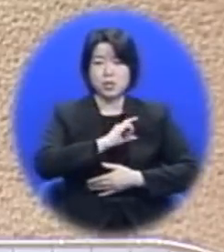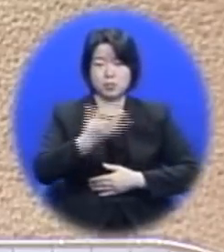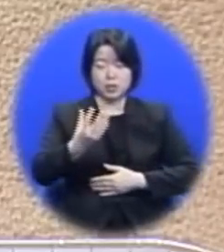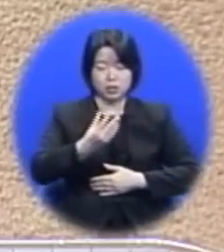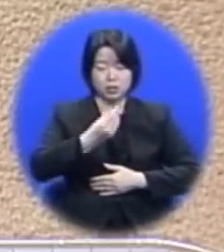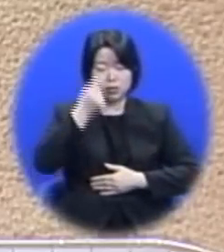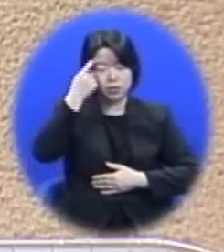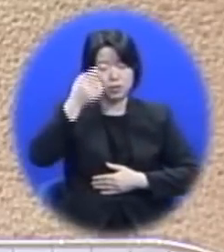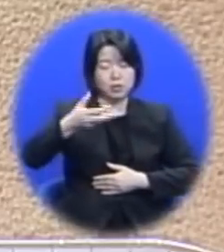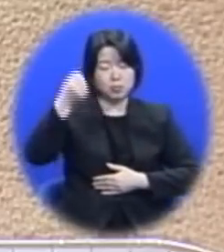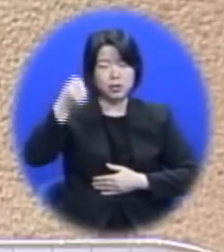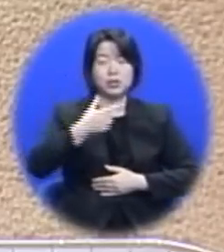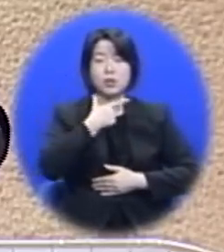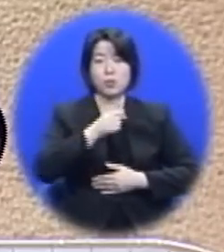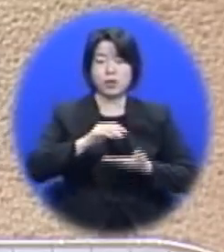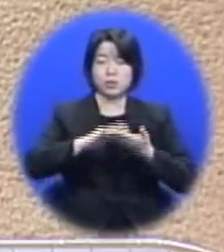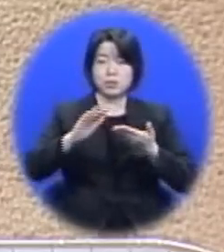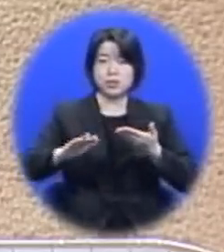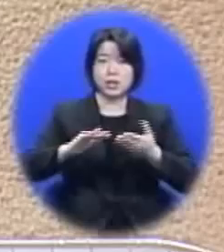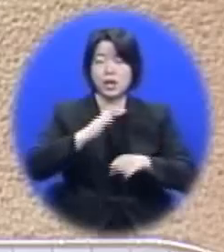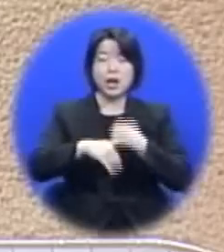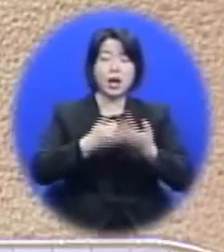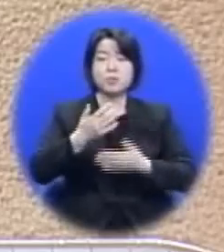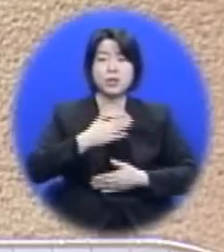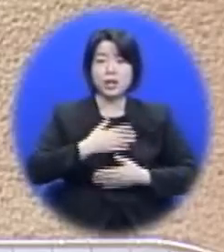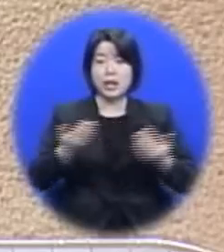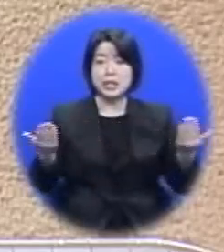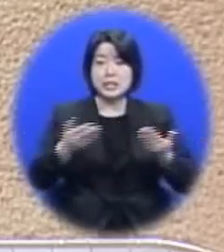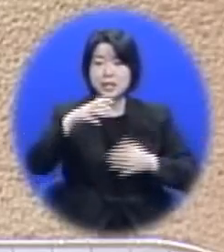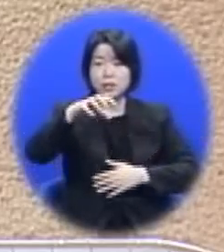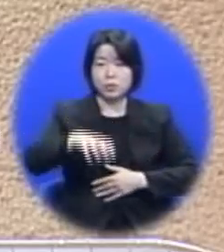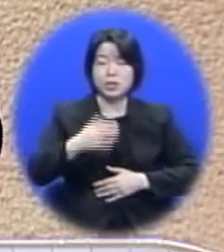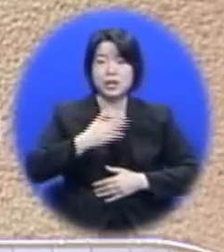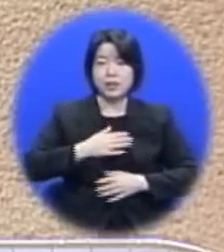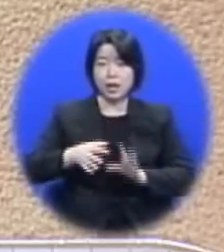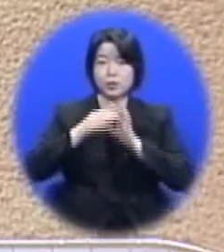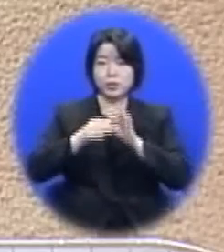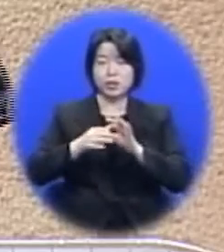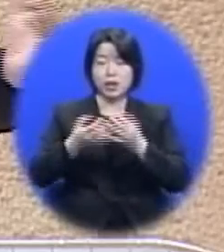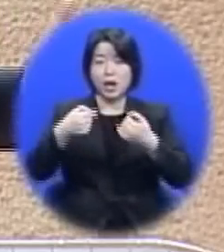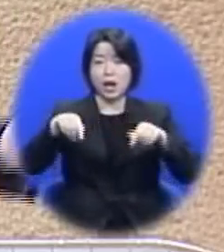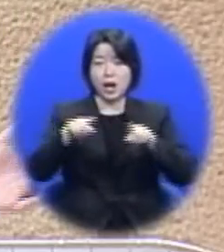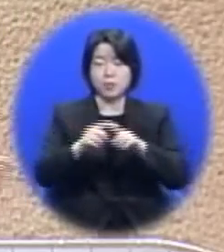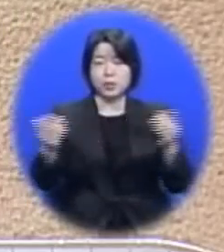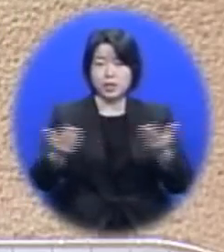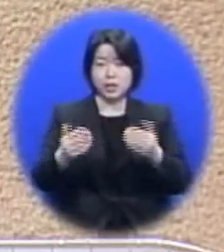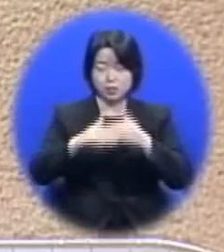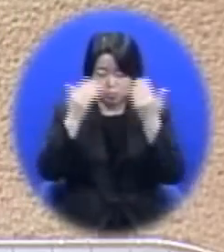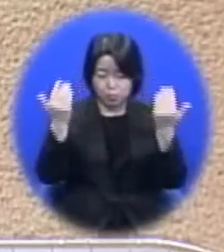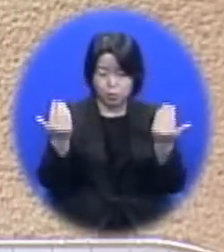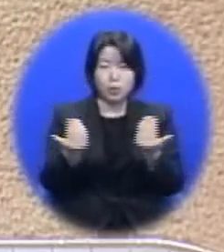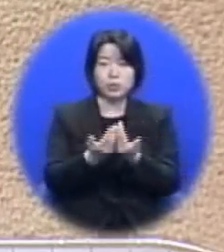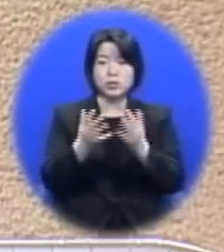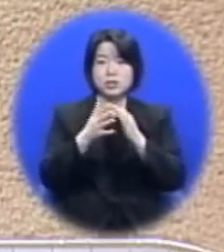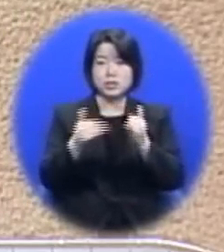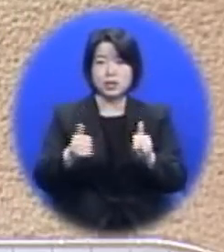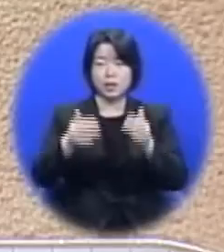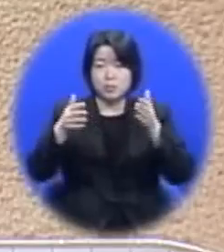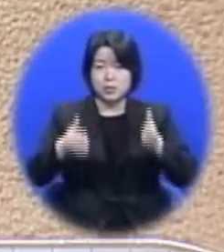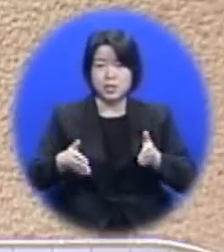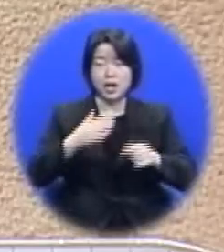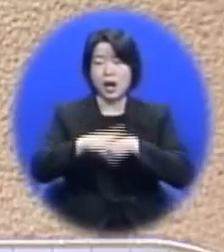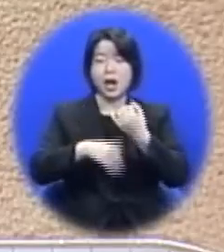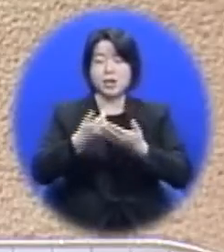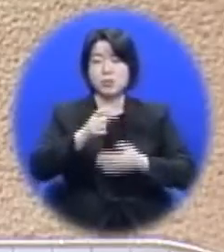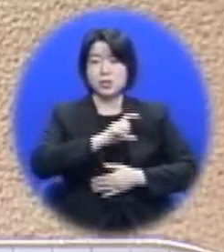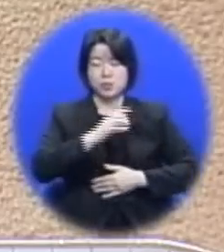여김을 받으시기 원합니다. 하나님, 내가 일하는 일터에서 나로 인하여 함께 일하는 모든 사람들 사이에서 하나님의 이름이